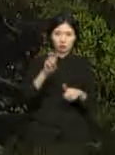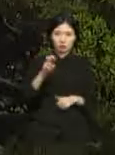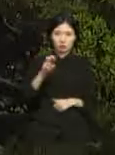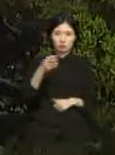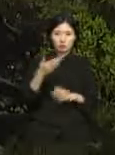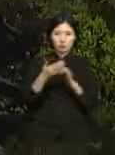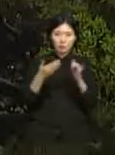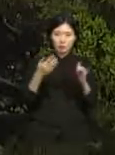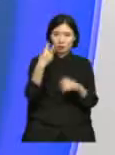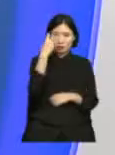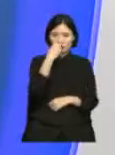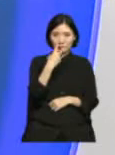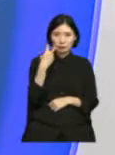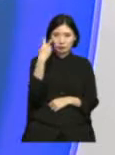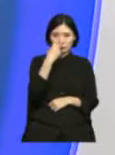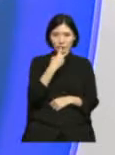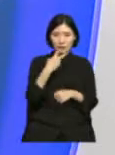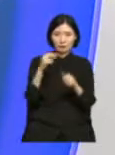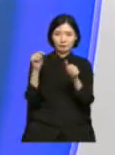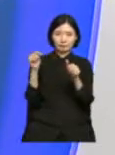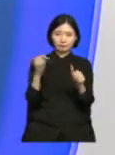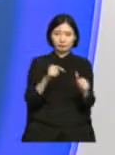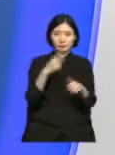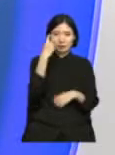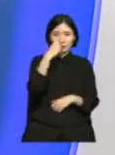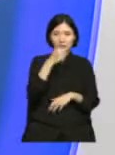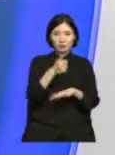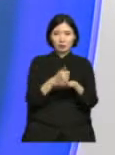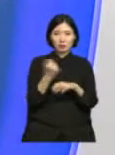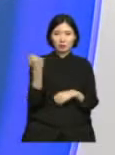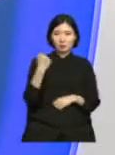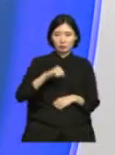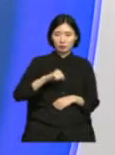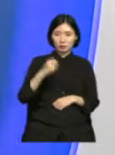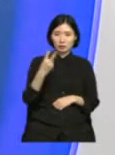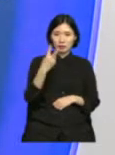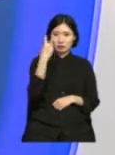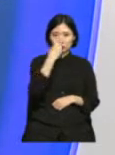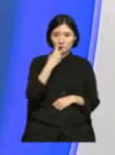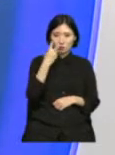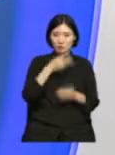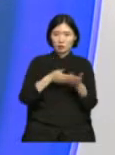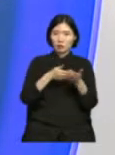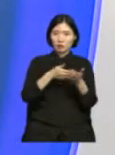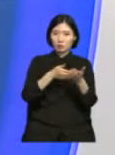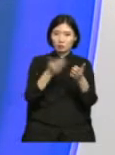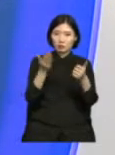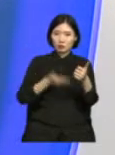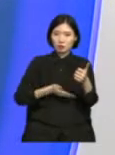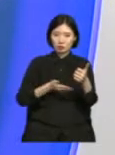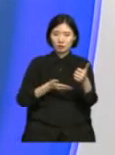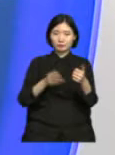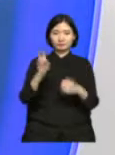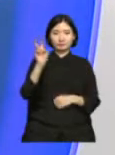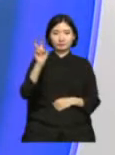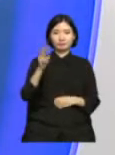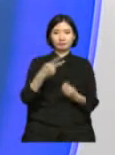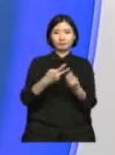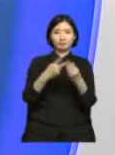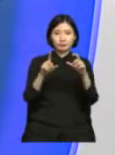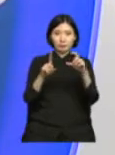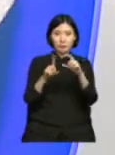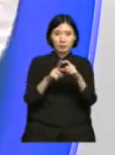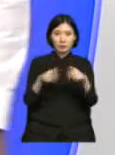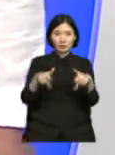수사를 요청했는데요. 서울시는 감사 결과에 불복하고 재심을 요청할 것으로 보입니다. 두 번째